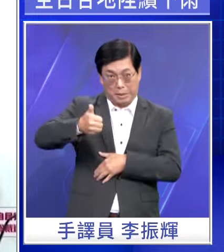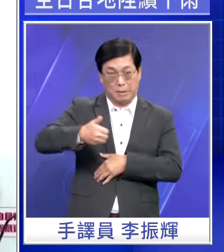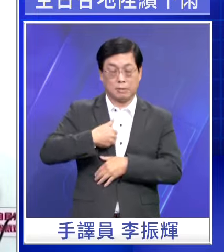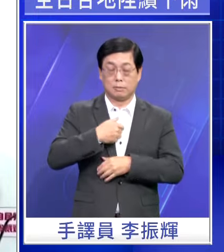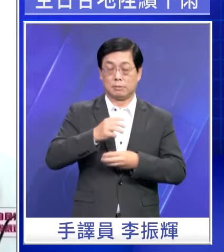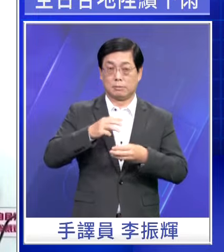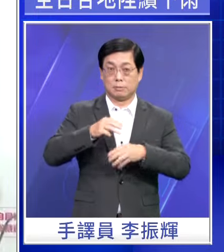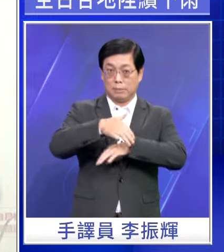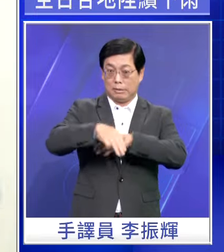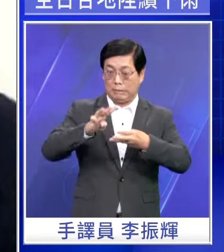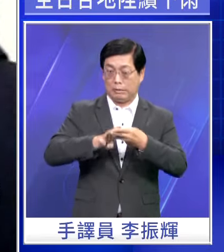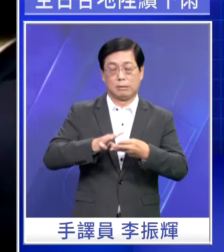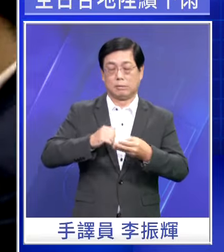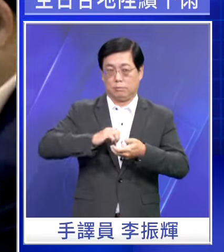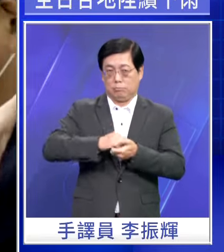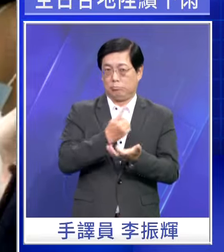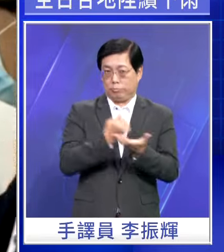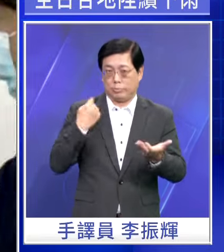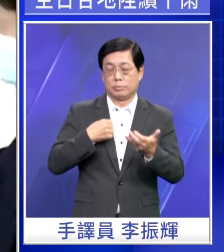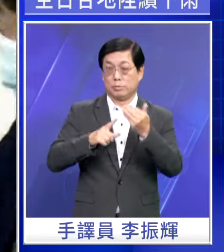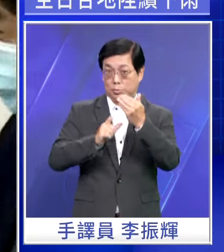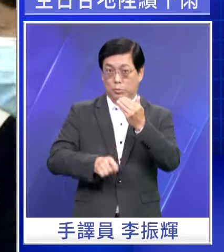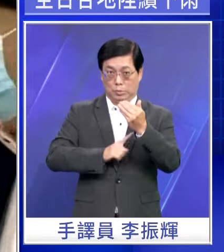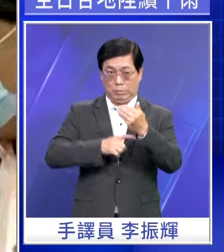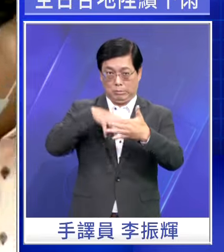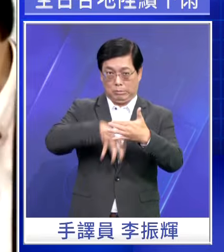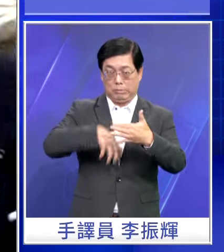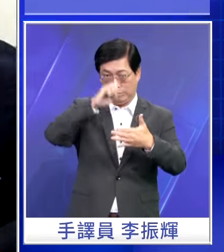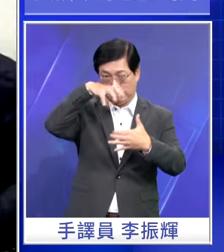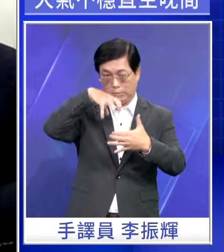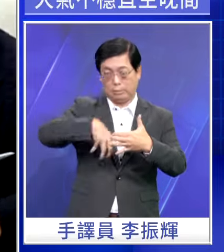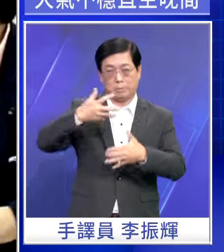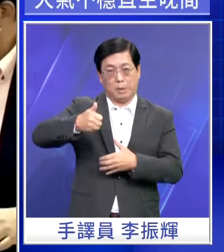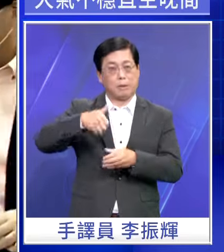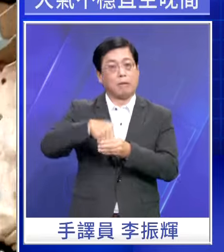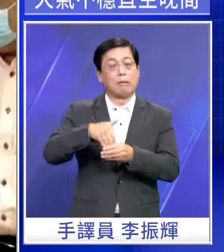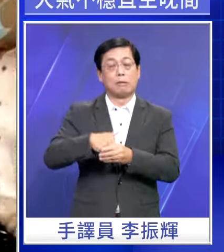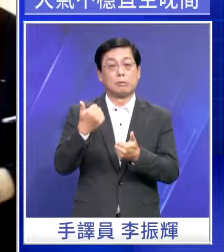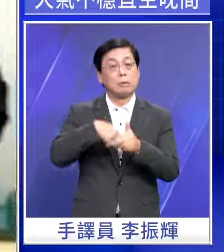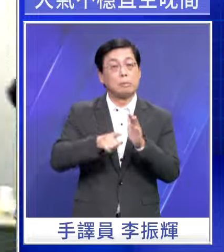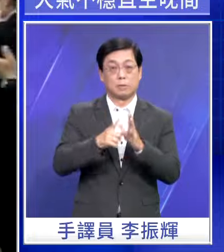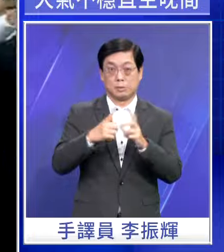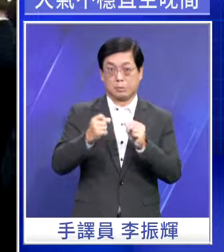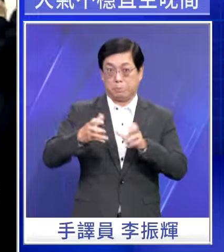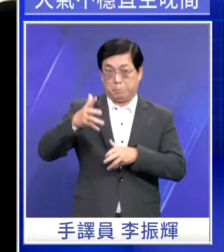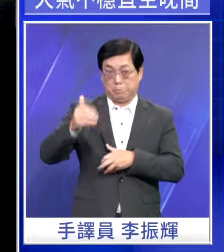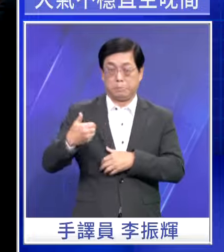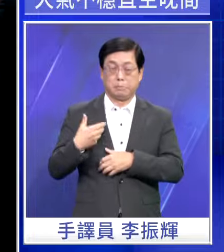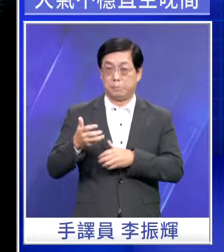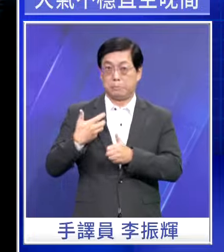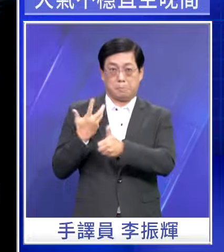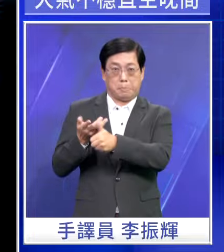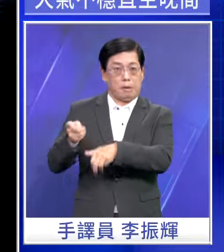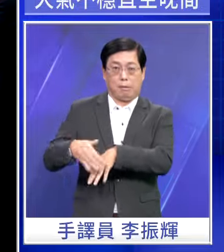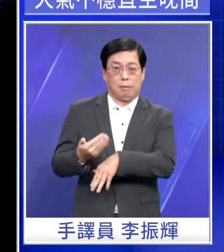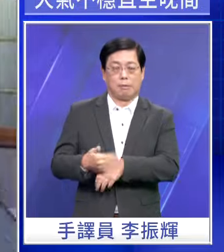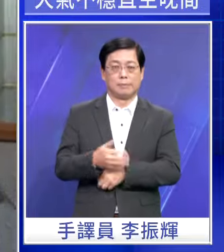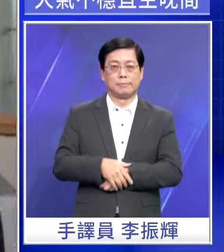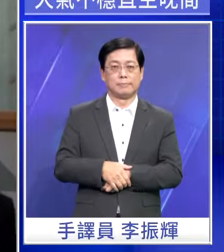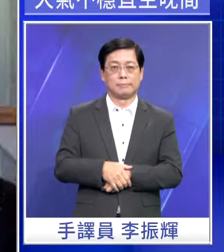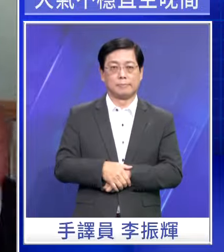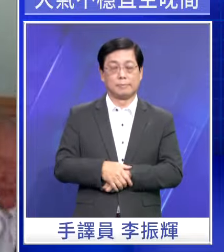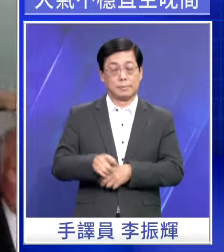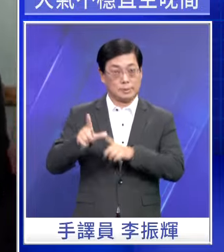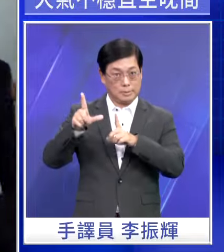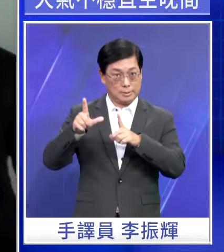决定退出将在9月开跑的自民党党魁选举之战，代表接下来的日本首相将不会再是岸田文雄。根